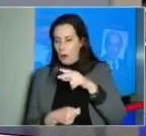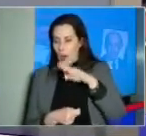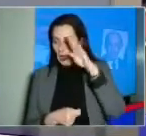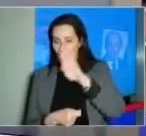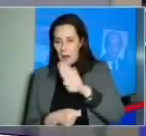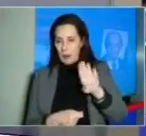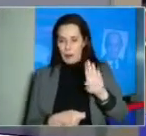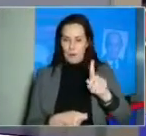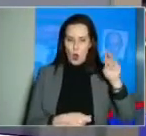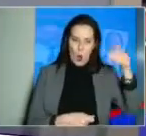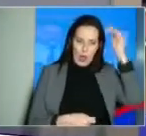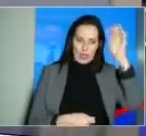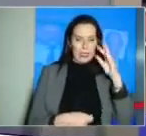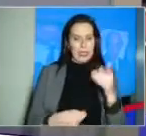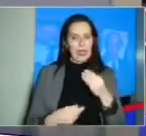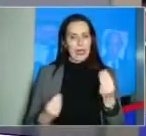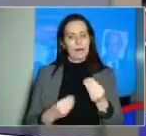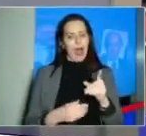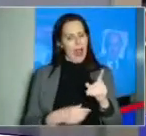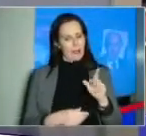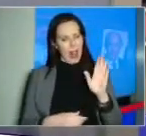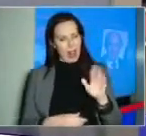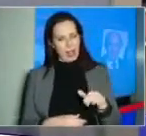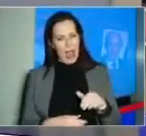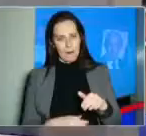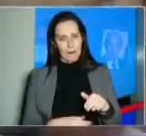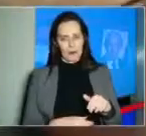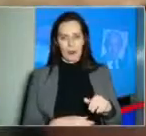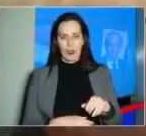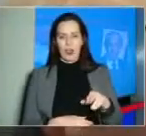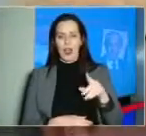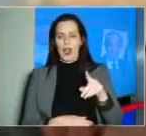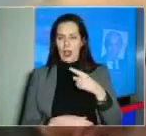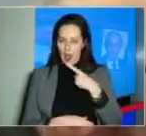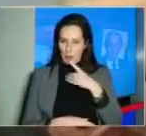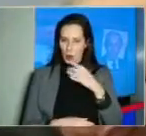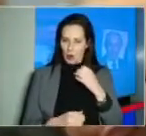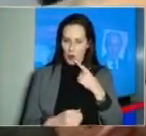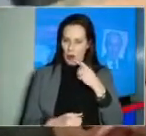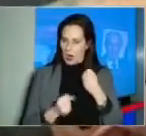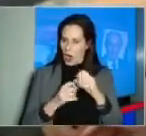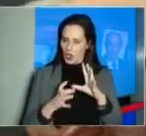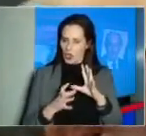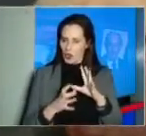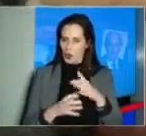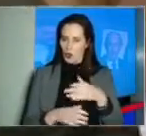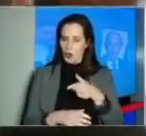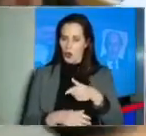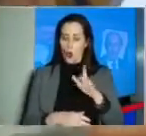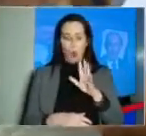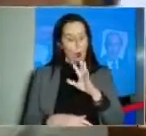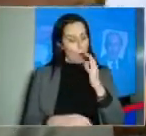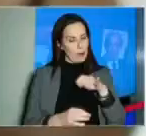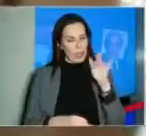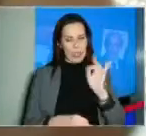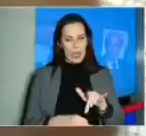אנחנו נתמוך בנתניהו, אלה קולות. לא, אבל גם פולקמן גם דיבר מאוד קשה על הייחוד עם הימין הקיצוני. נכון, דיבר...